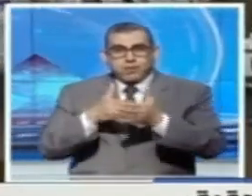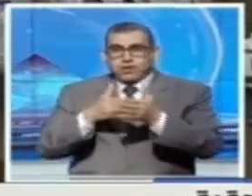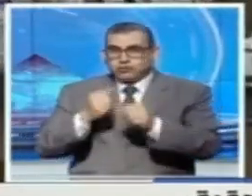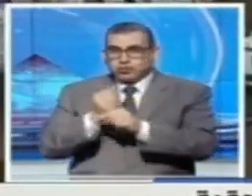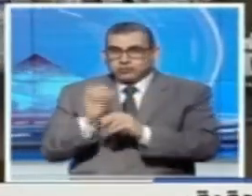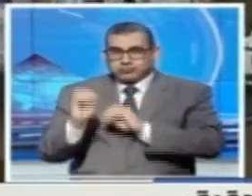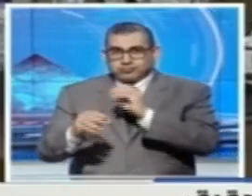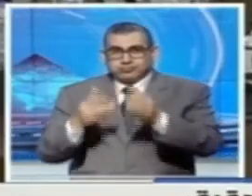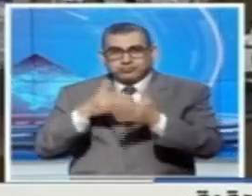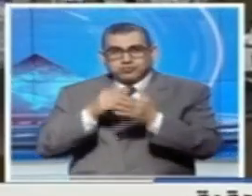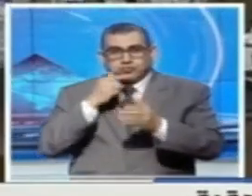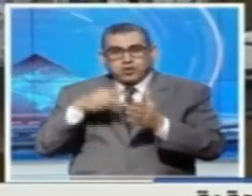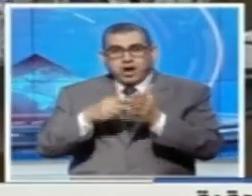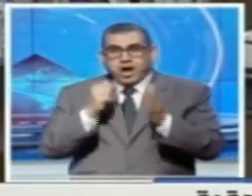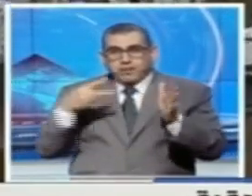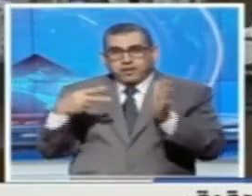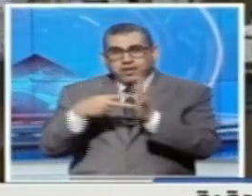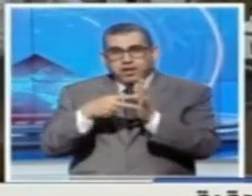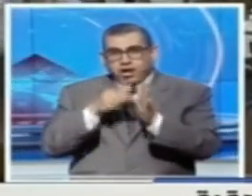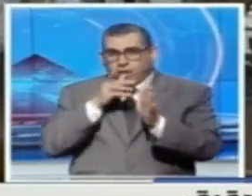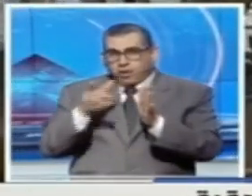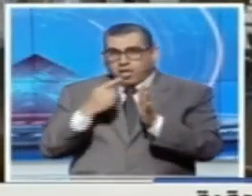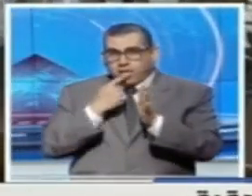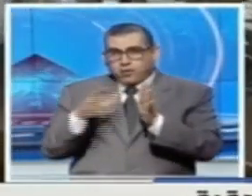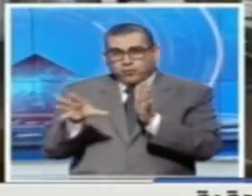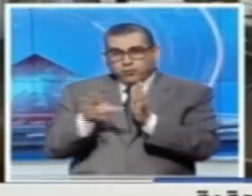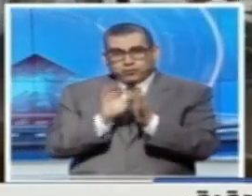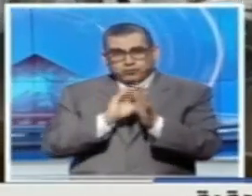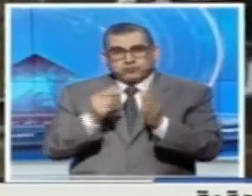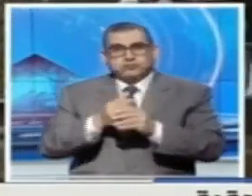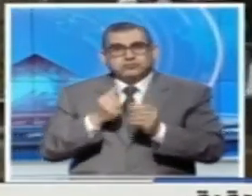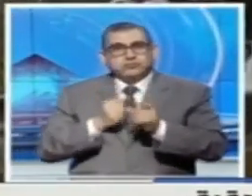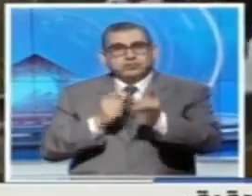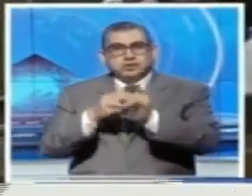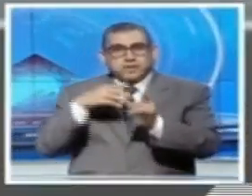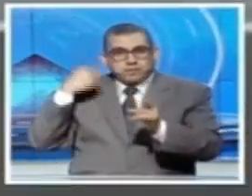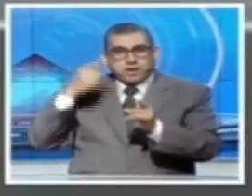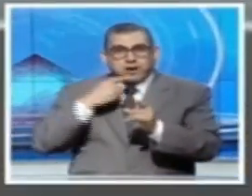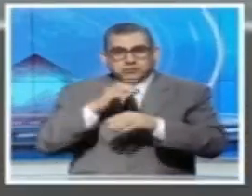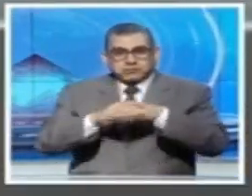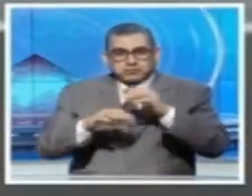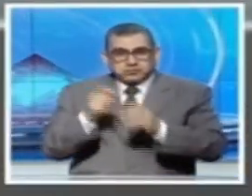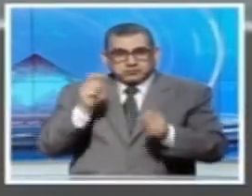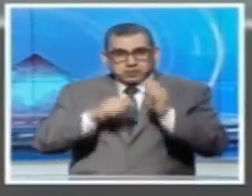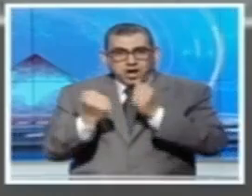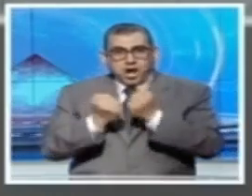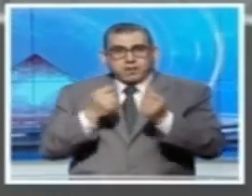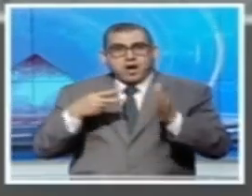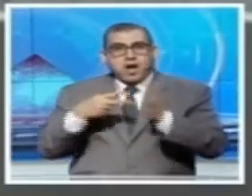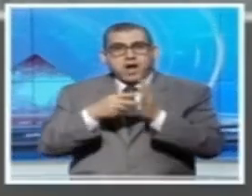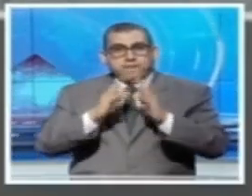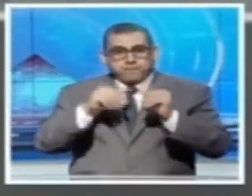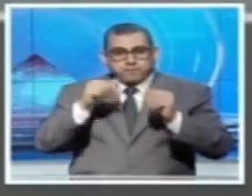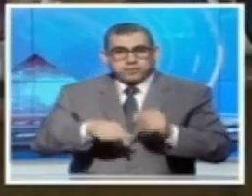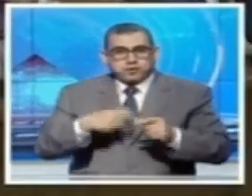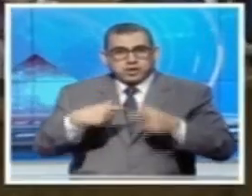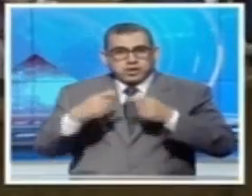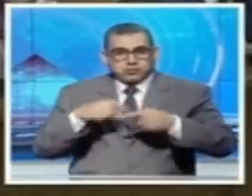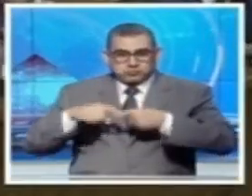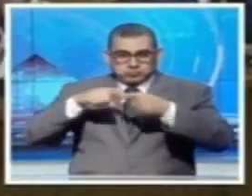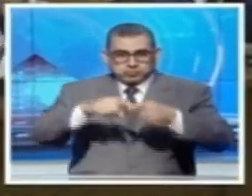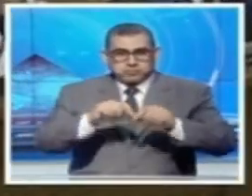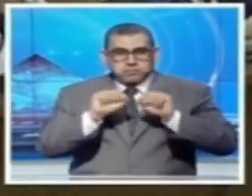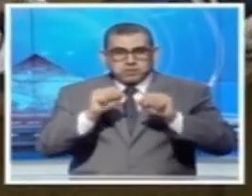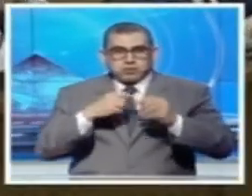والتي تعمل بطاقة الكهربائية، وذلك في إطار توجه الدولة نحو توطين صناعة السيارات الكهربائية ونقل